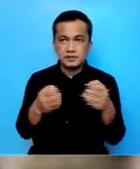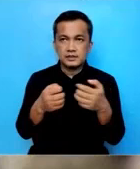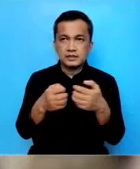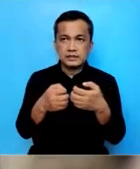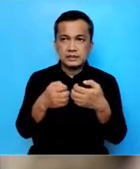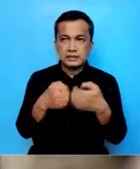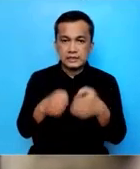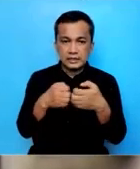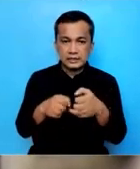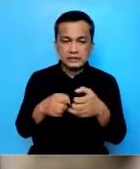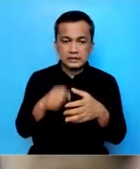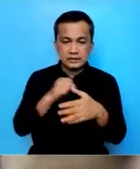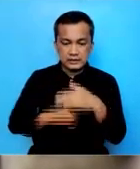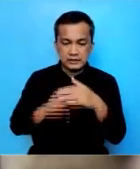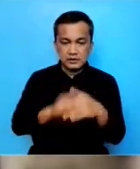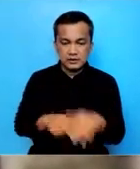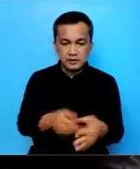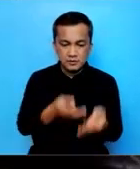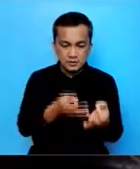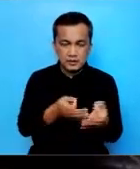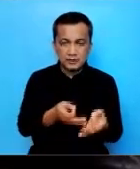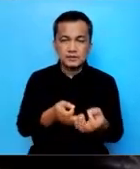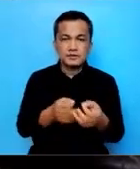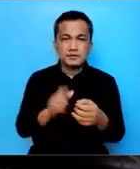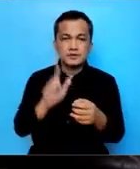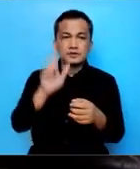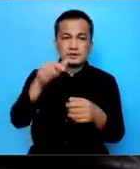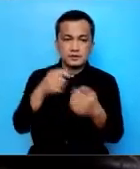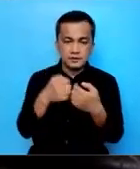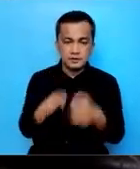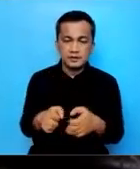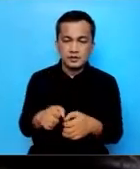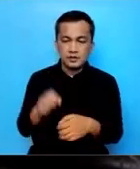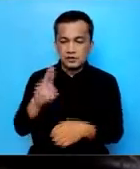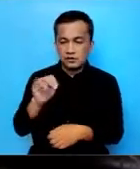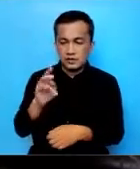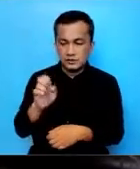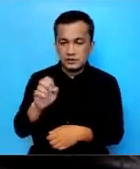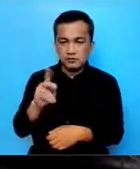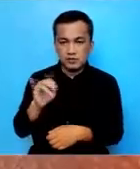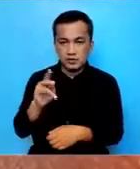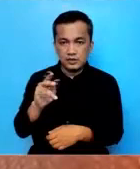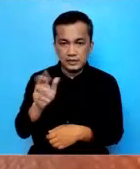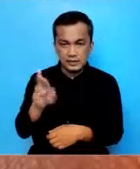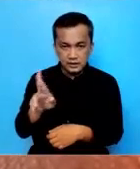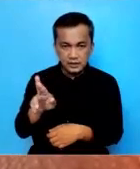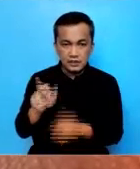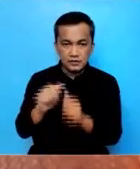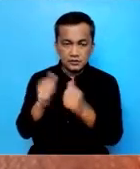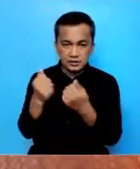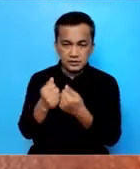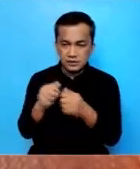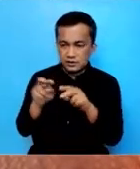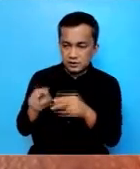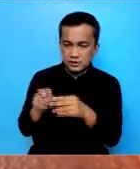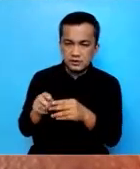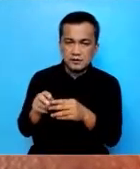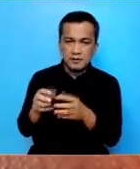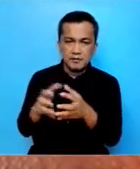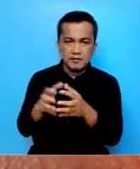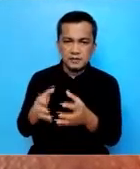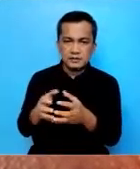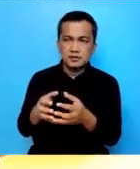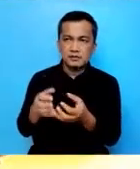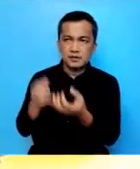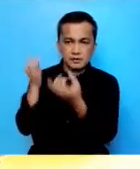o yung pinalalaki para mangitlog. Ang United Broiler Raisers Association nakikitang ang sobrang pag-aangkat ng frozen chicken